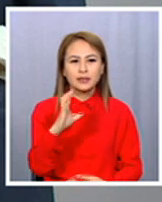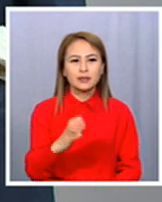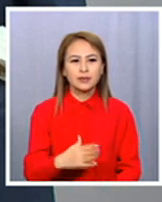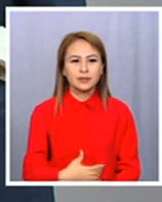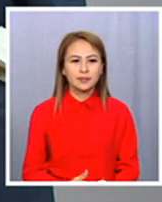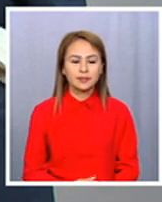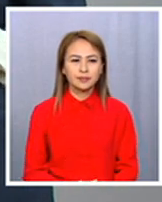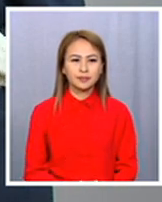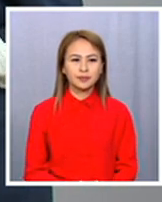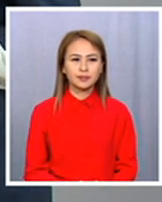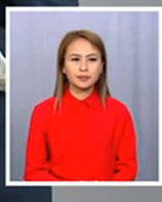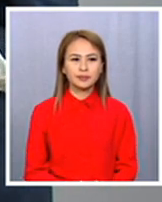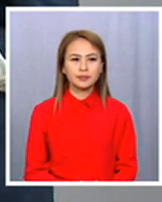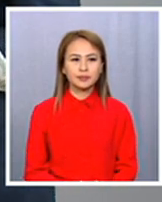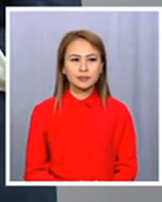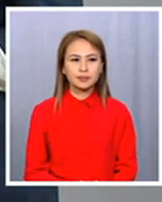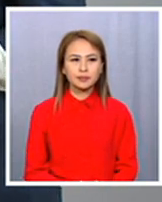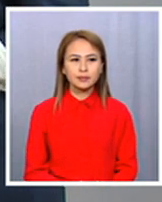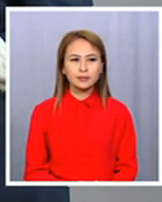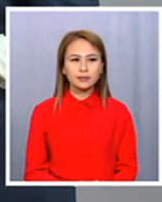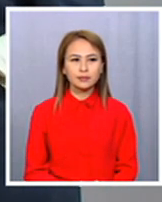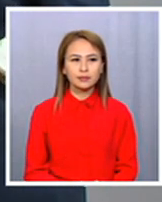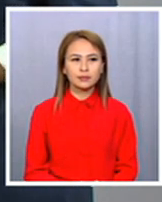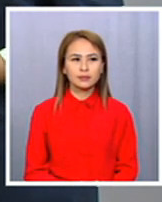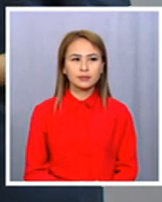С. Здорово!